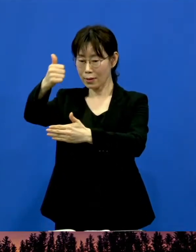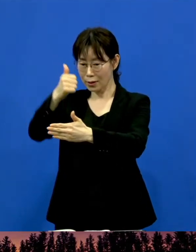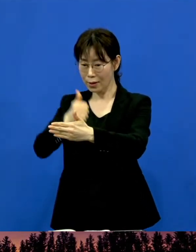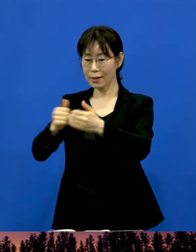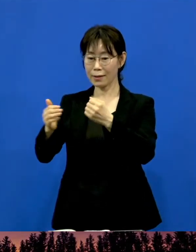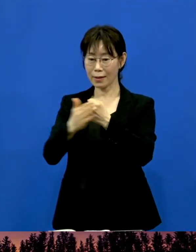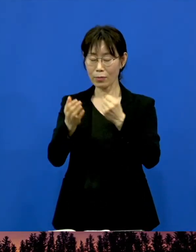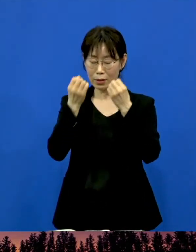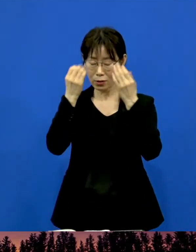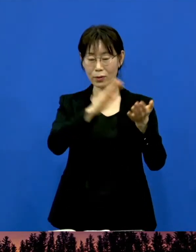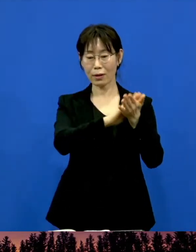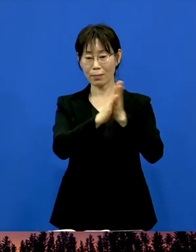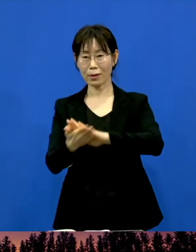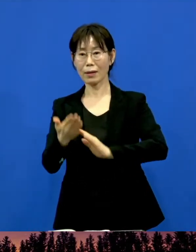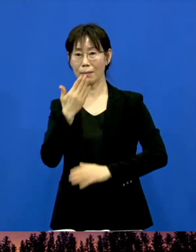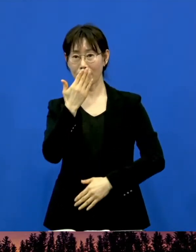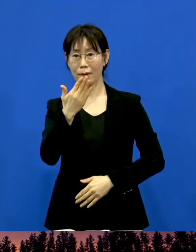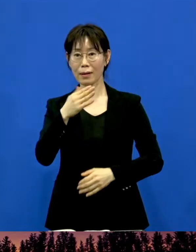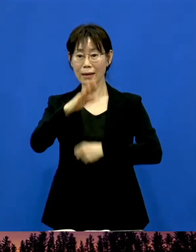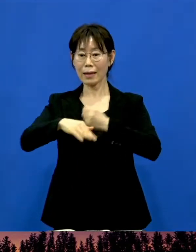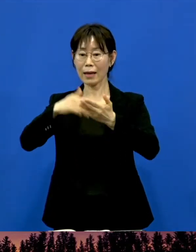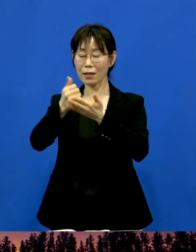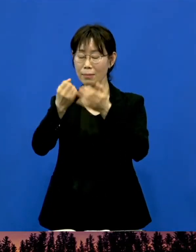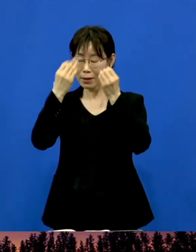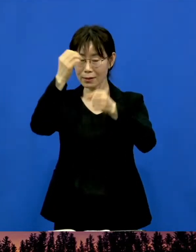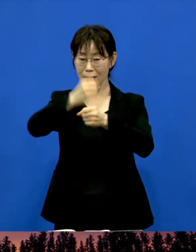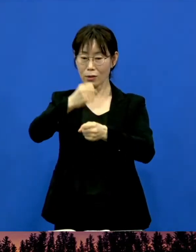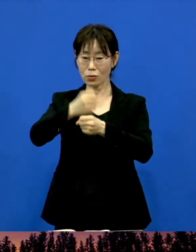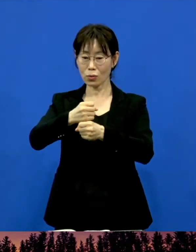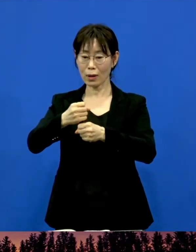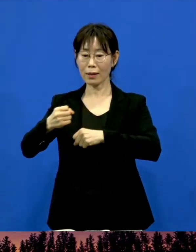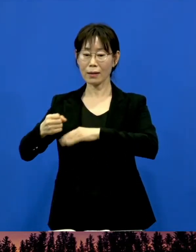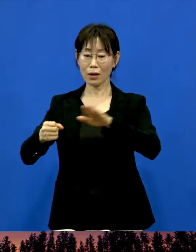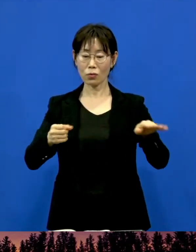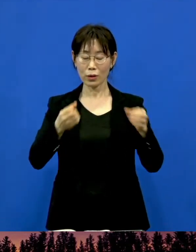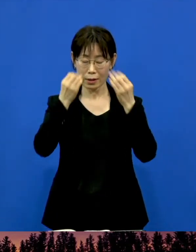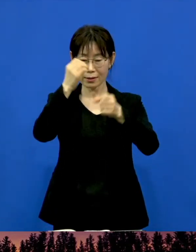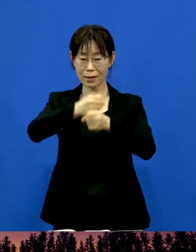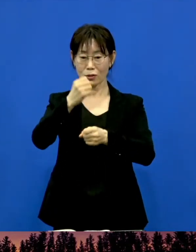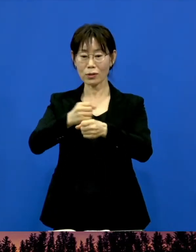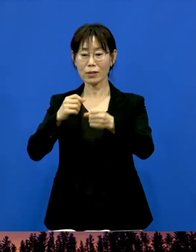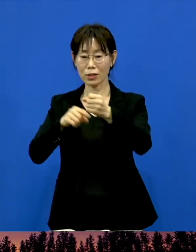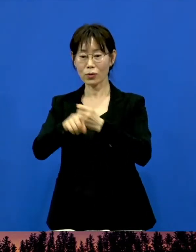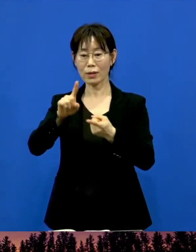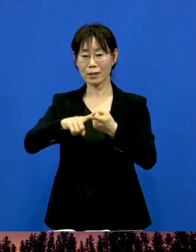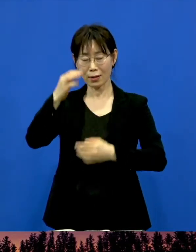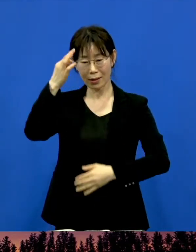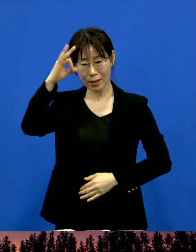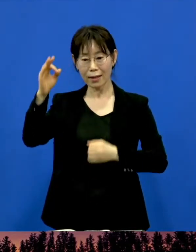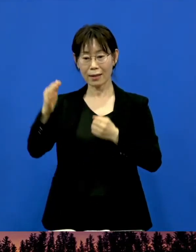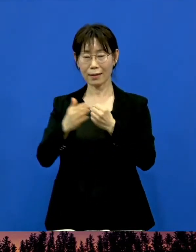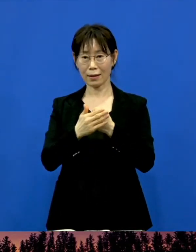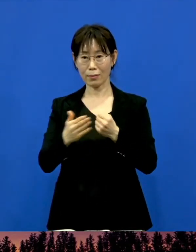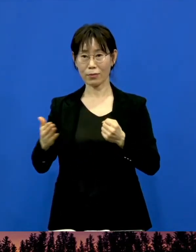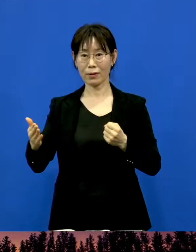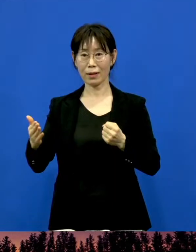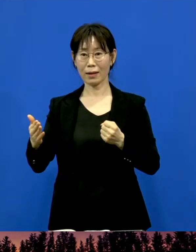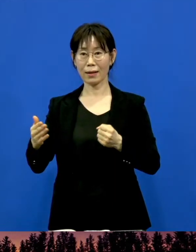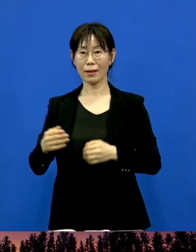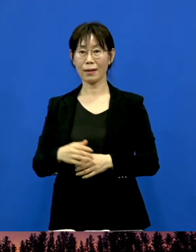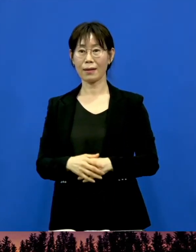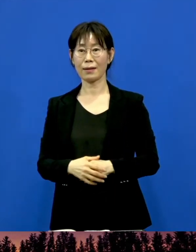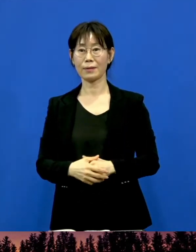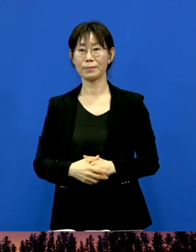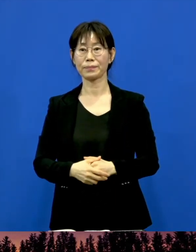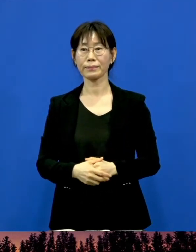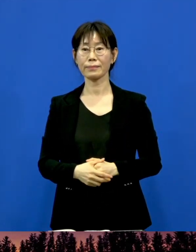하나님이 나를 지으신 이유와 목적을 깨달았기 때문에, 이제는 나의 만족이 아니라 내 우상을